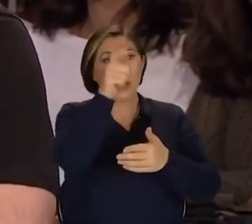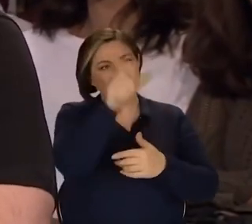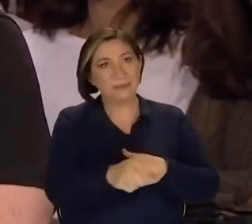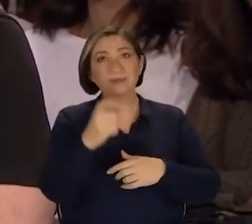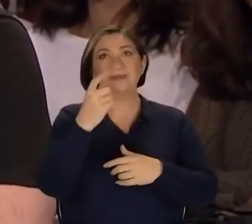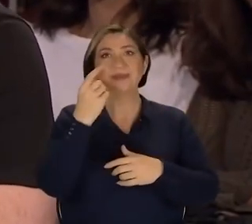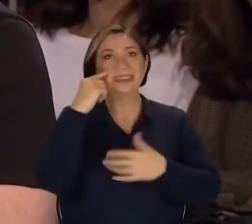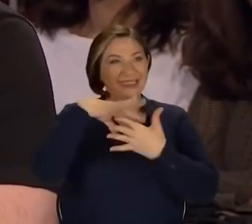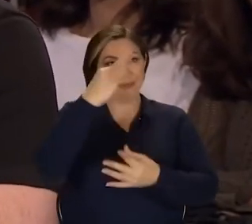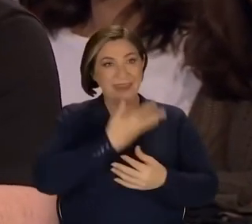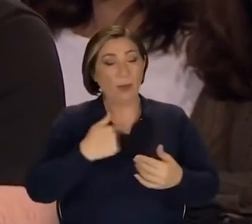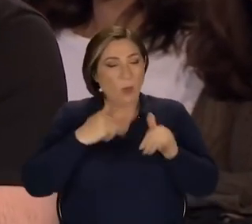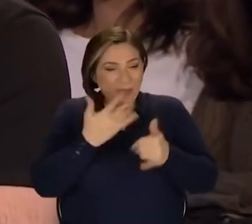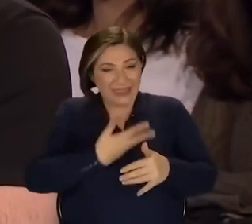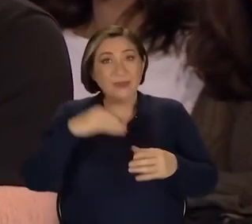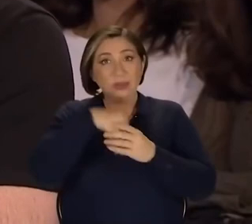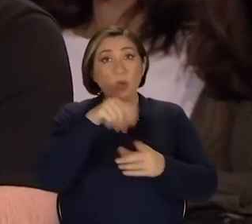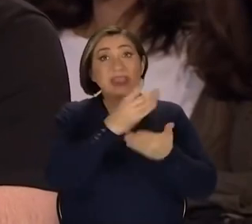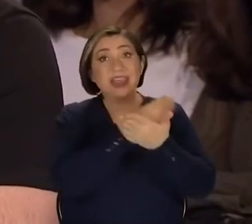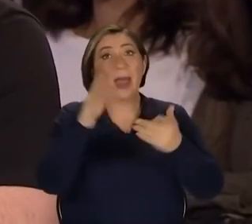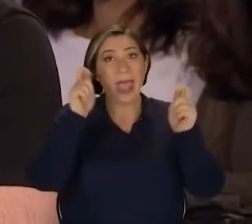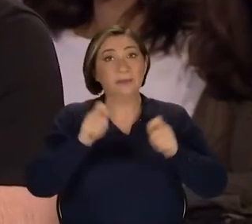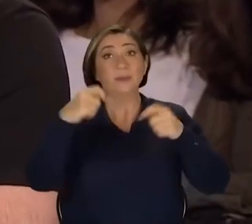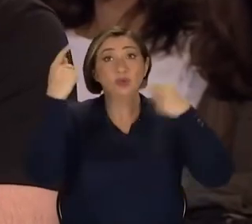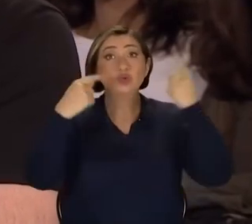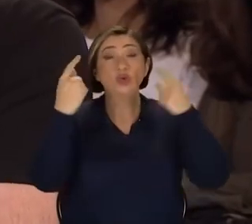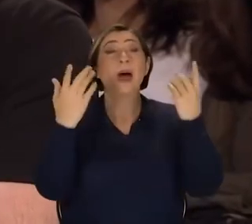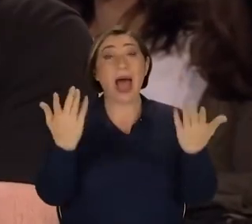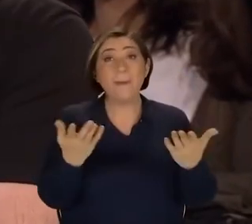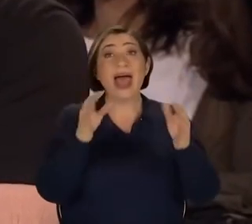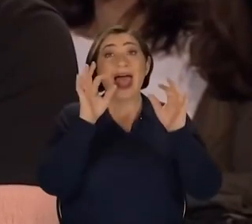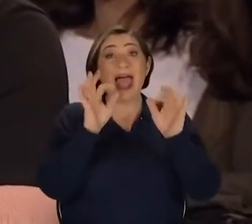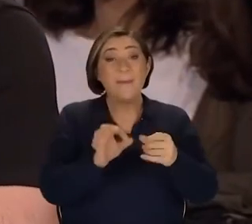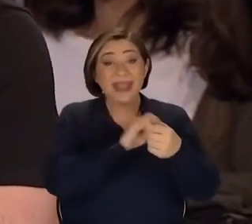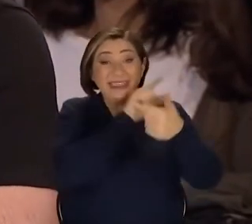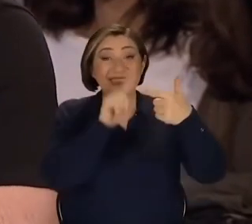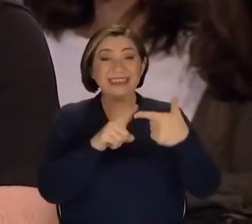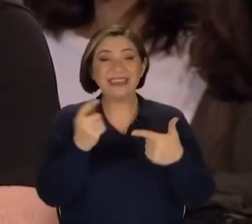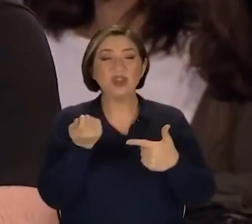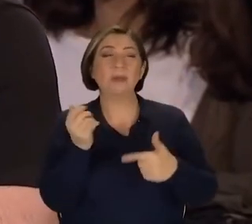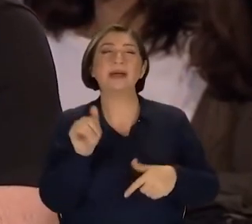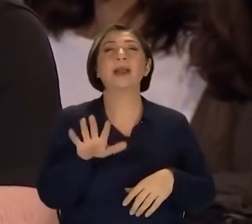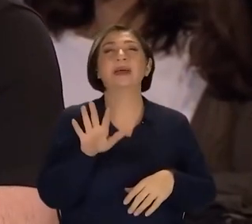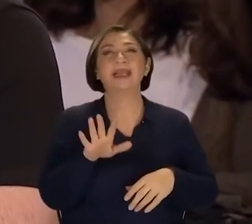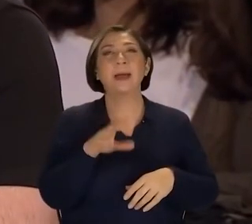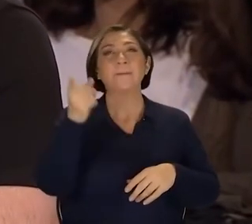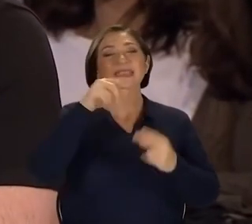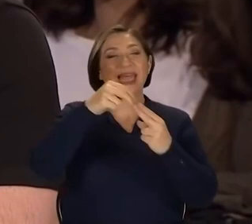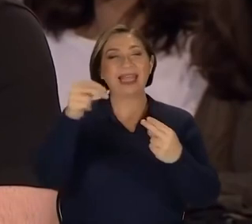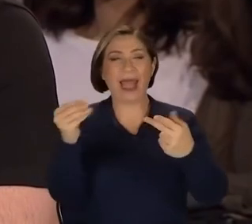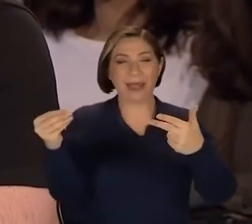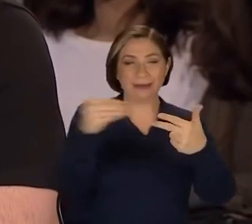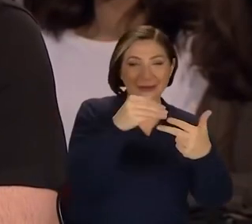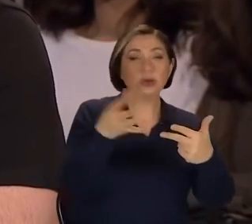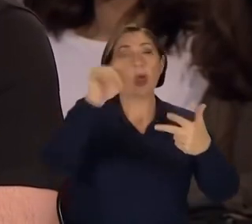sevildiği için ben de sevdiğim için oynamayı onun devamını yapacağımı düşünüyordum ama hemen ardına koymak işime gelmedi. Başka bir öykü